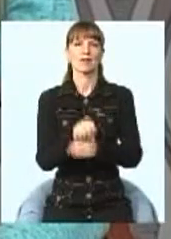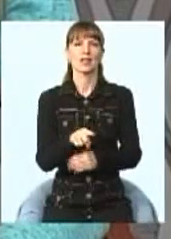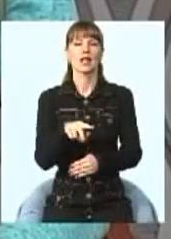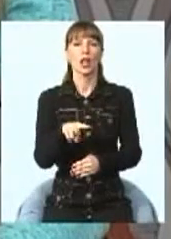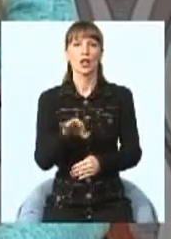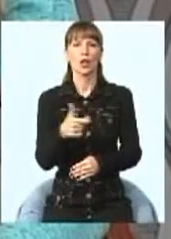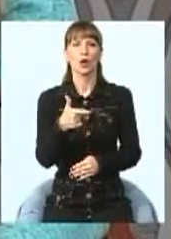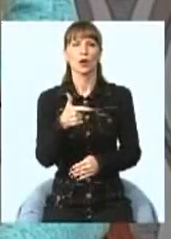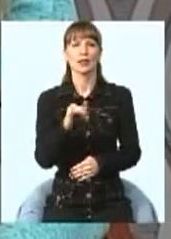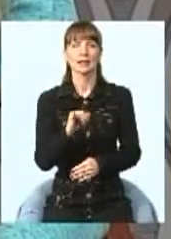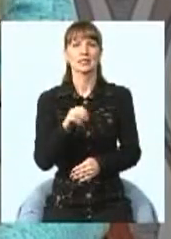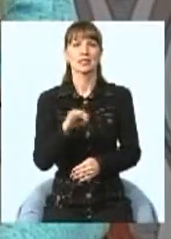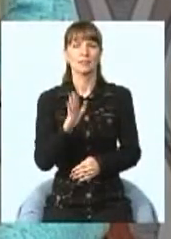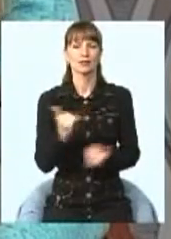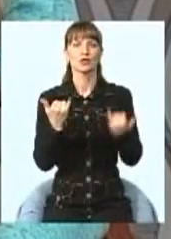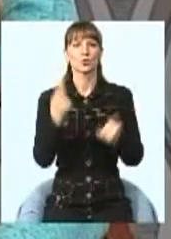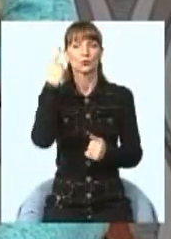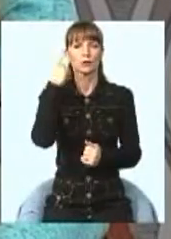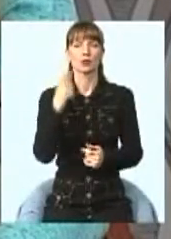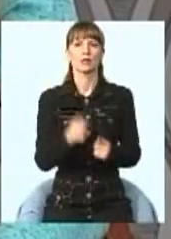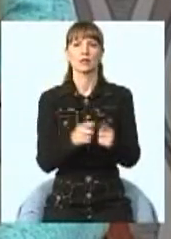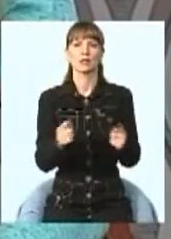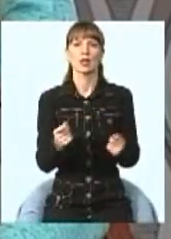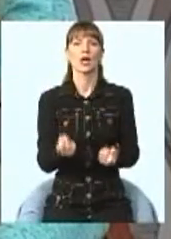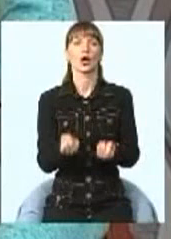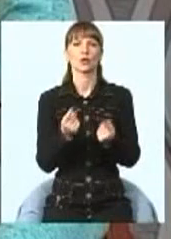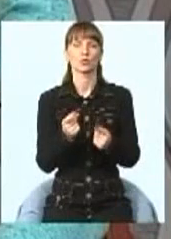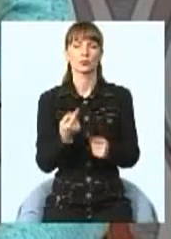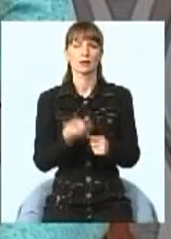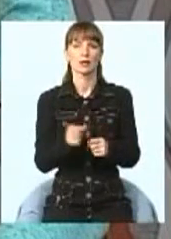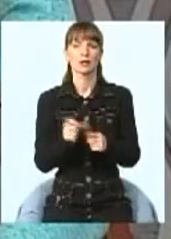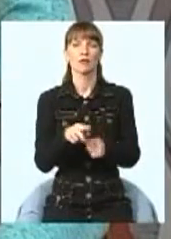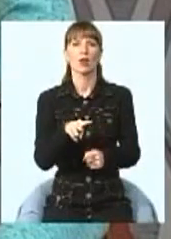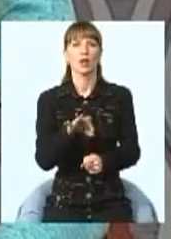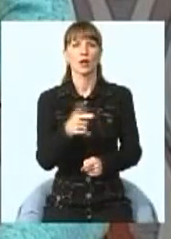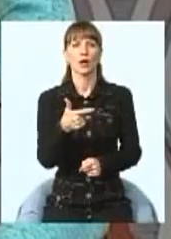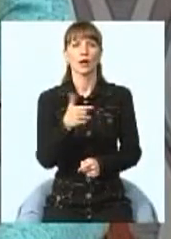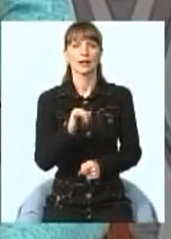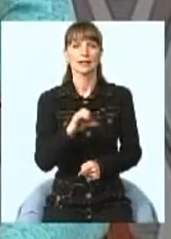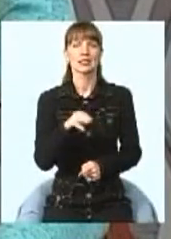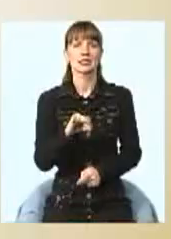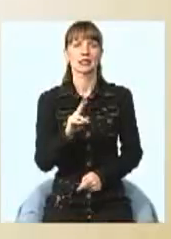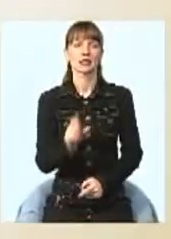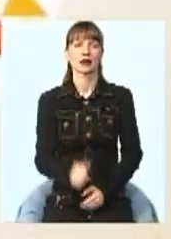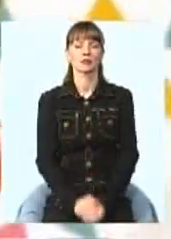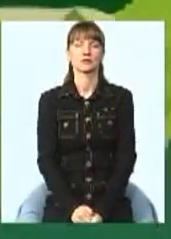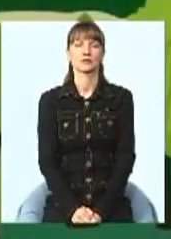власне, давайте зараз і дізнаємось про такий термін, та й, власне, звідки ж пішло визначення – логістика.